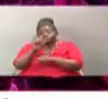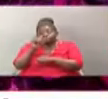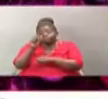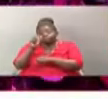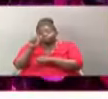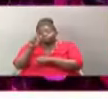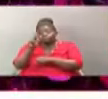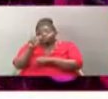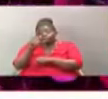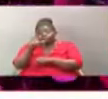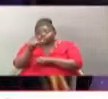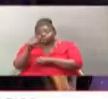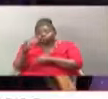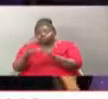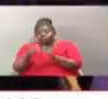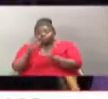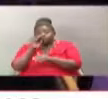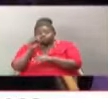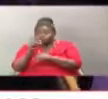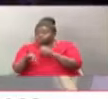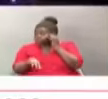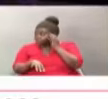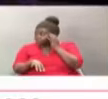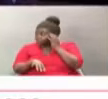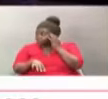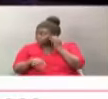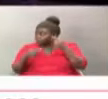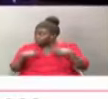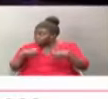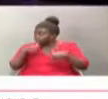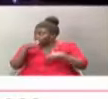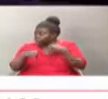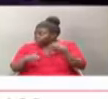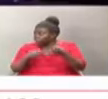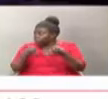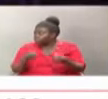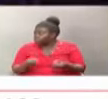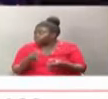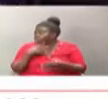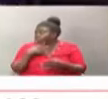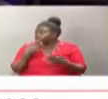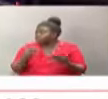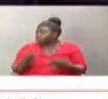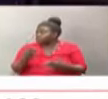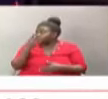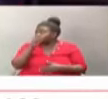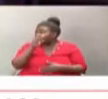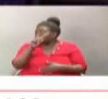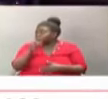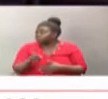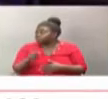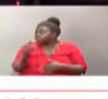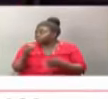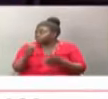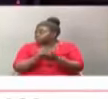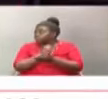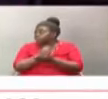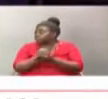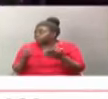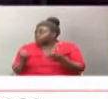muyimbi agenda kubeerayo. Tugenda kukyakala tudigide tupepeye abaagala okulinnya ennyonyi mujje mitwala najoka, tojja na visa, tojja na